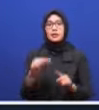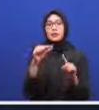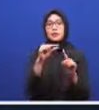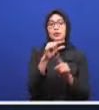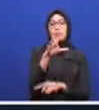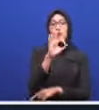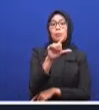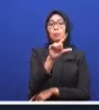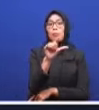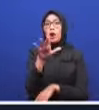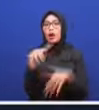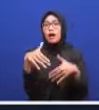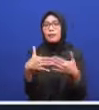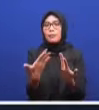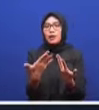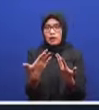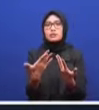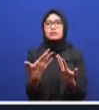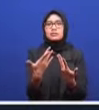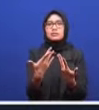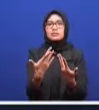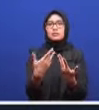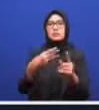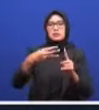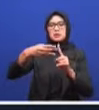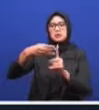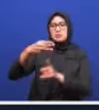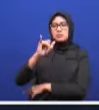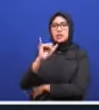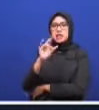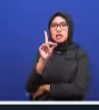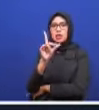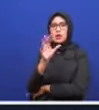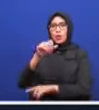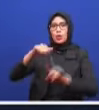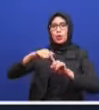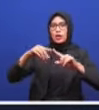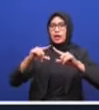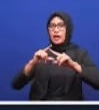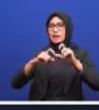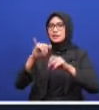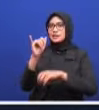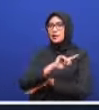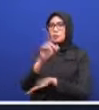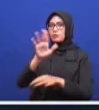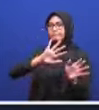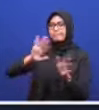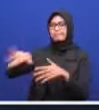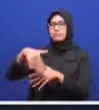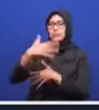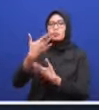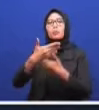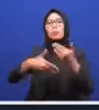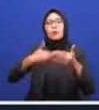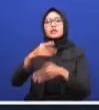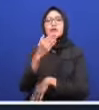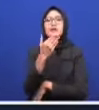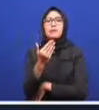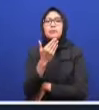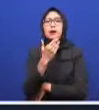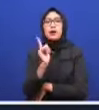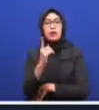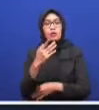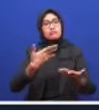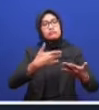ini birokrasi yang melayani yang analitis bukan sekadar administratif dan itu butuh regulasi kalau regulasinya sudah